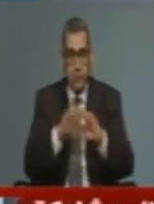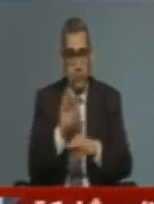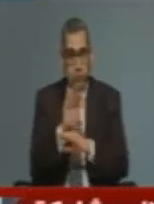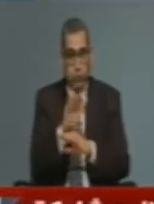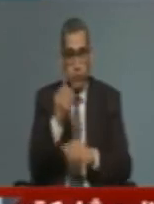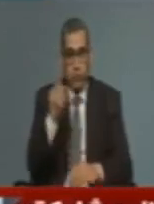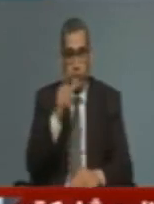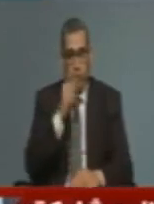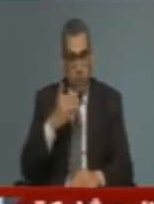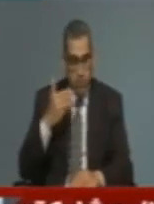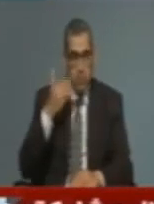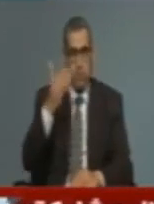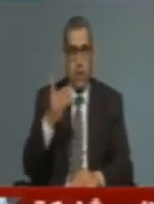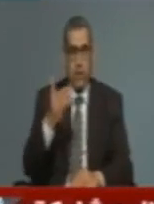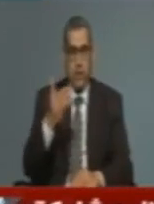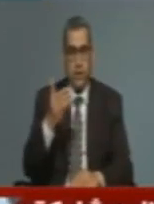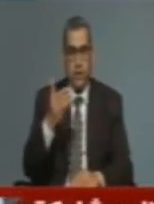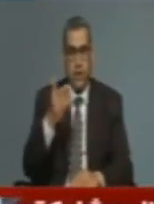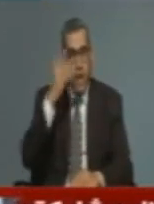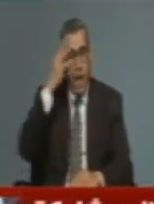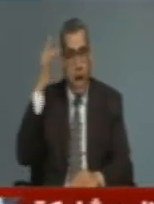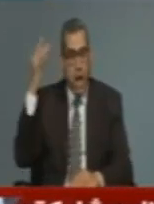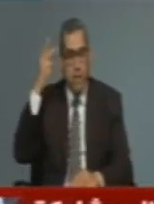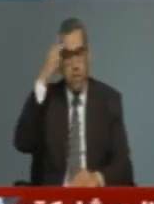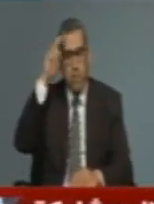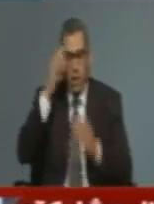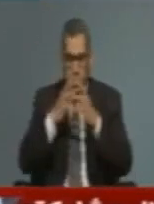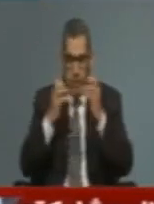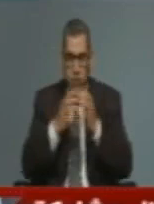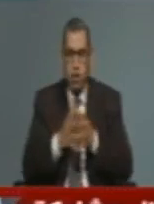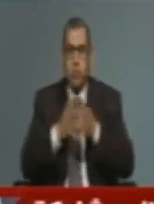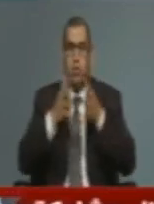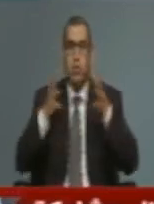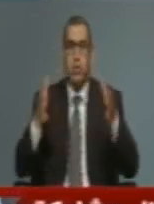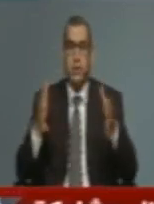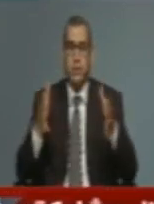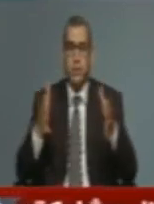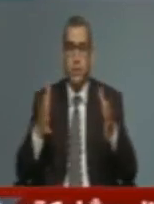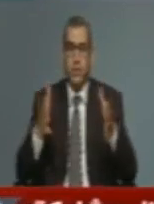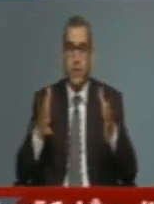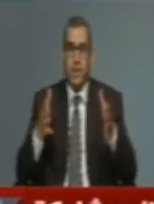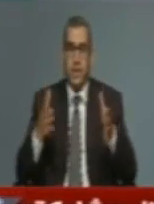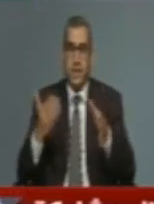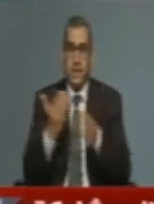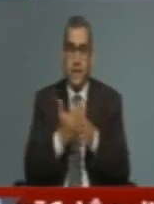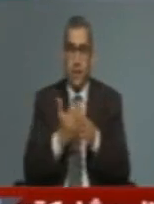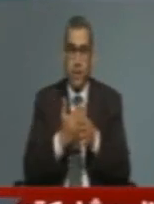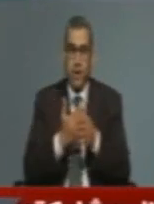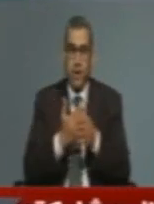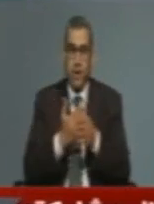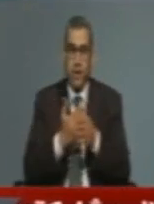هتبقى هتخلوا الحلم ليه معنى اكبر من كده بكتير. لان اولا احنا كلنا اولاد